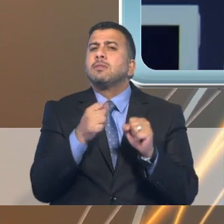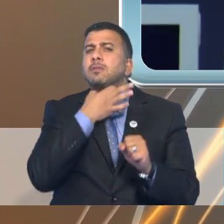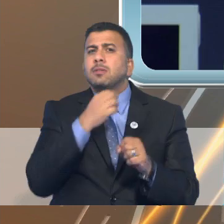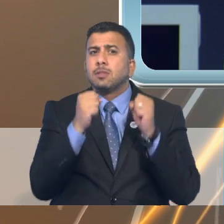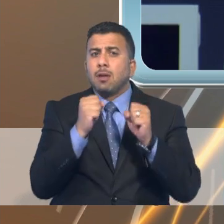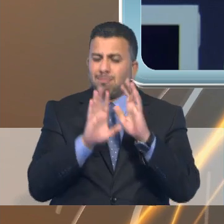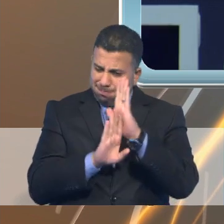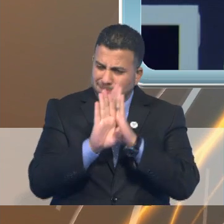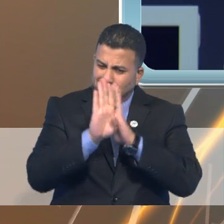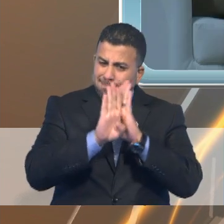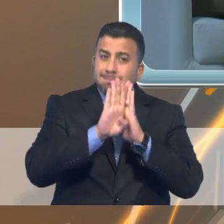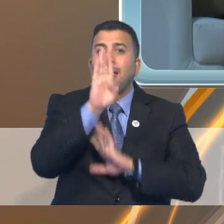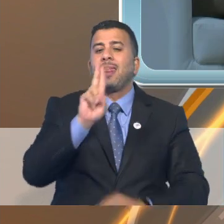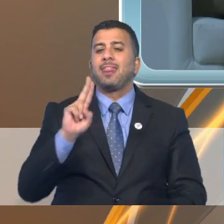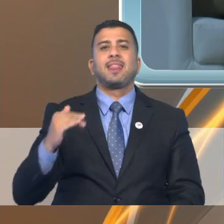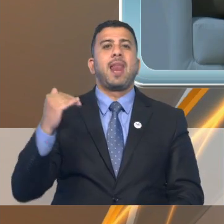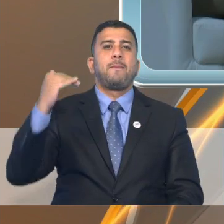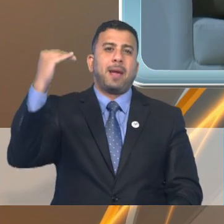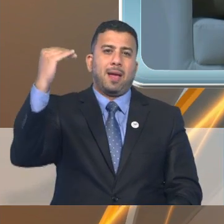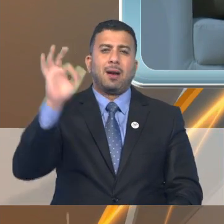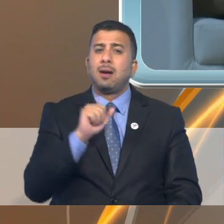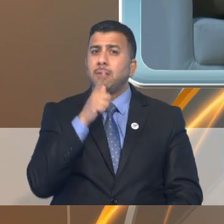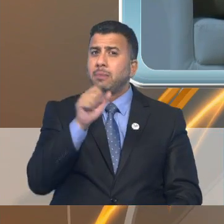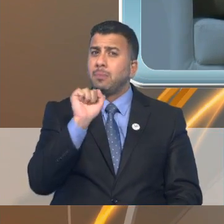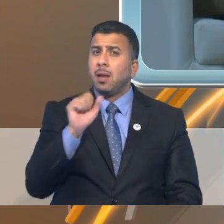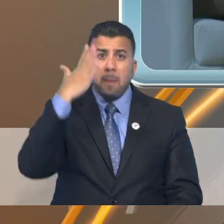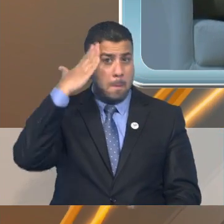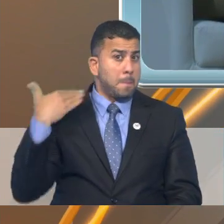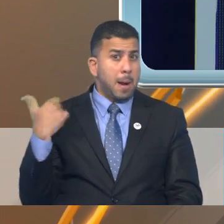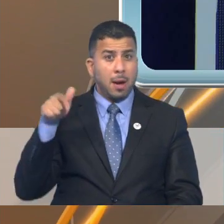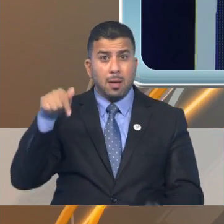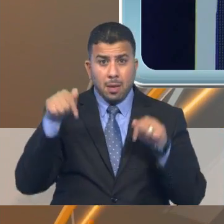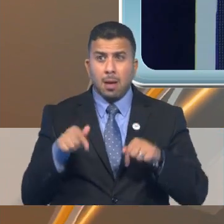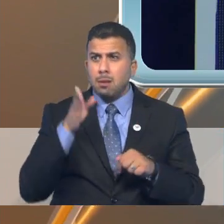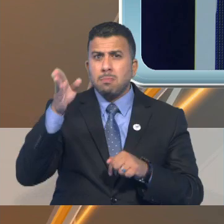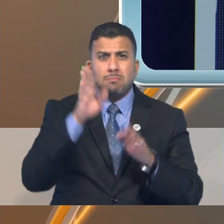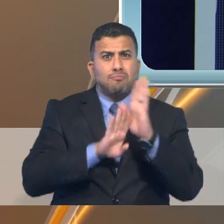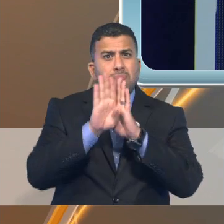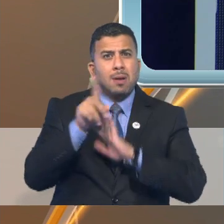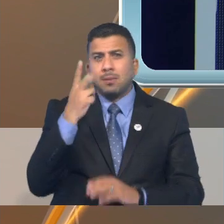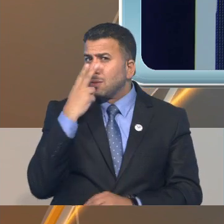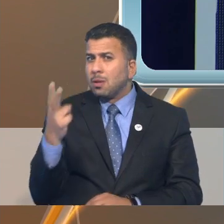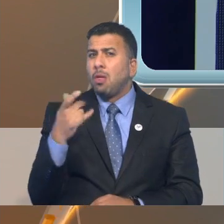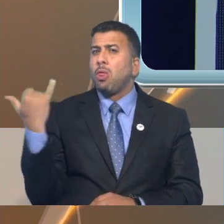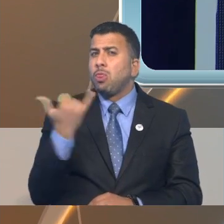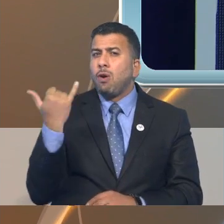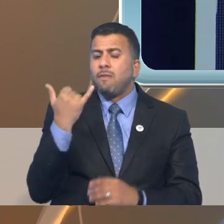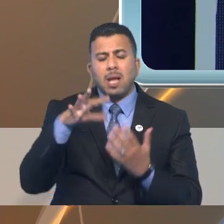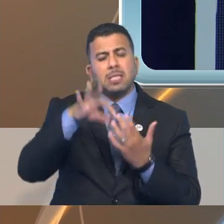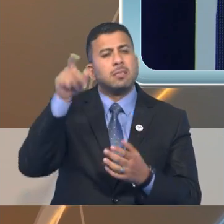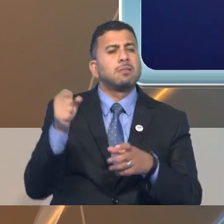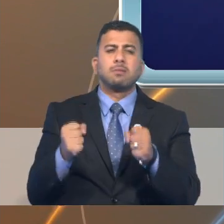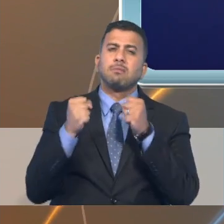لشق طريقها نحو التنمية. واعتبرت سموها أن دور المرأة في تلك الساحات التي تتعرض لظروف استثنائية